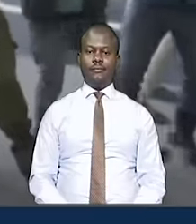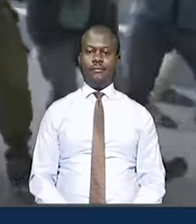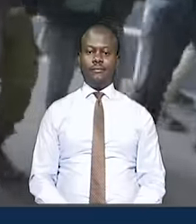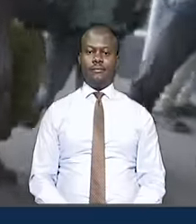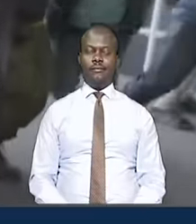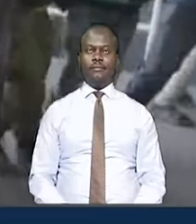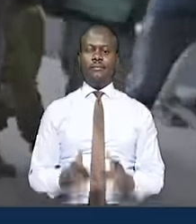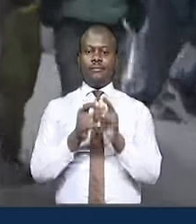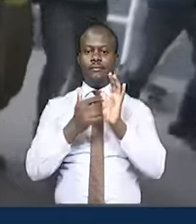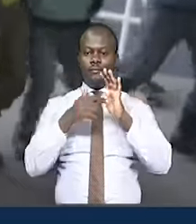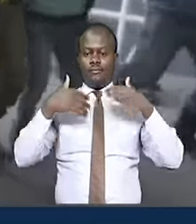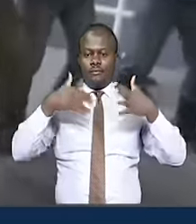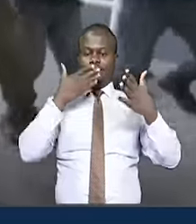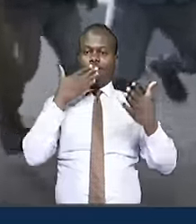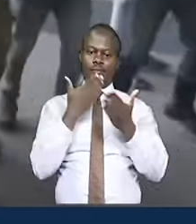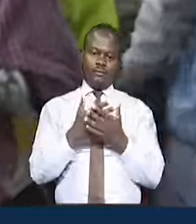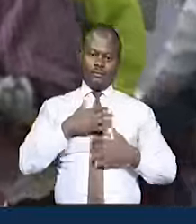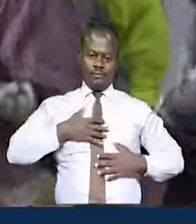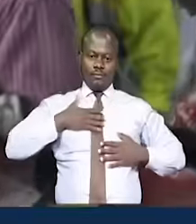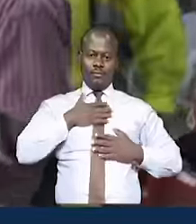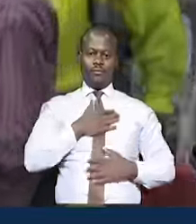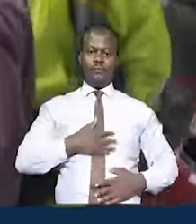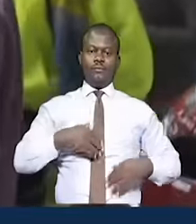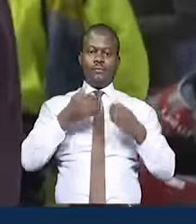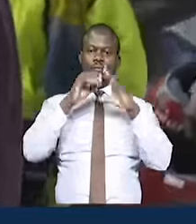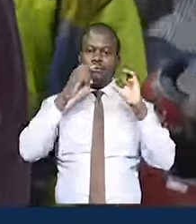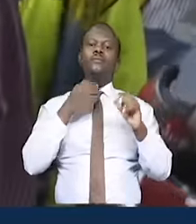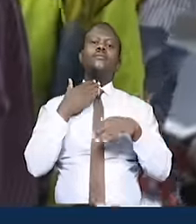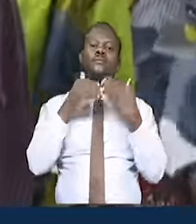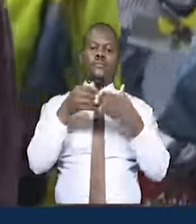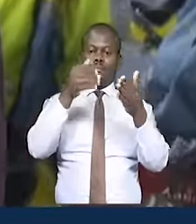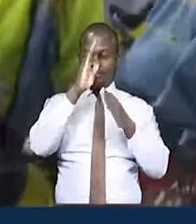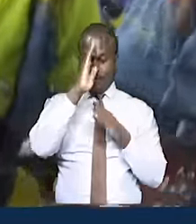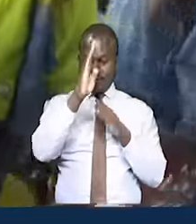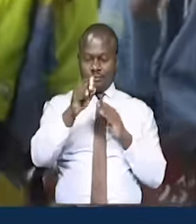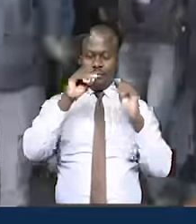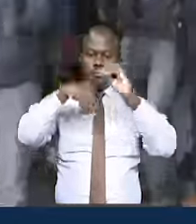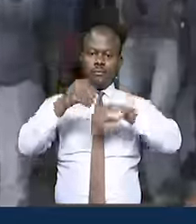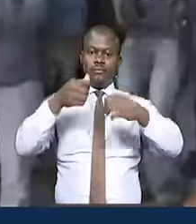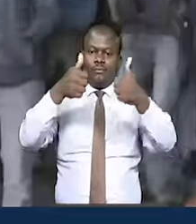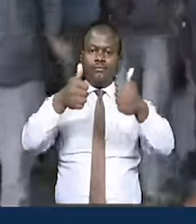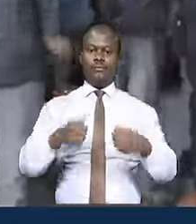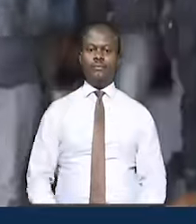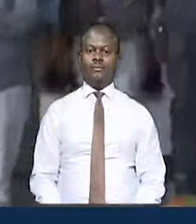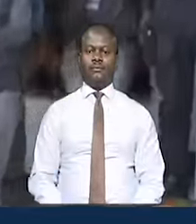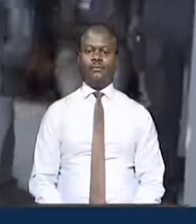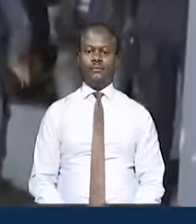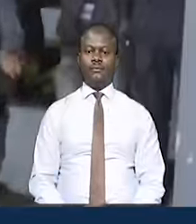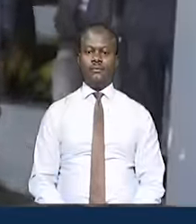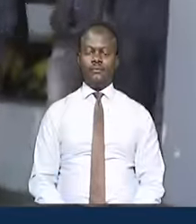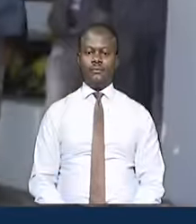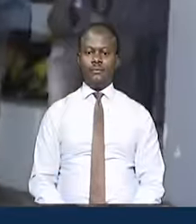Iyi nama yaranzwe n'umwuka mwiza, ubusabane no guhijamba abaryifuza, ibitanga icyizere cy'umusaruro mwiza.